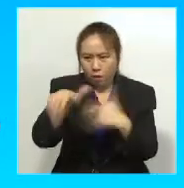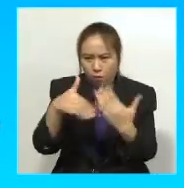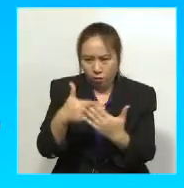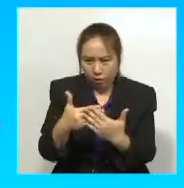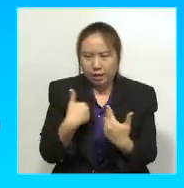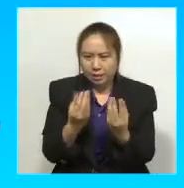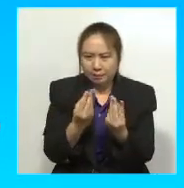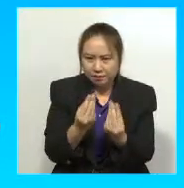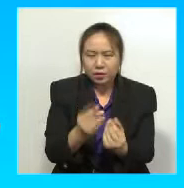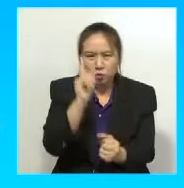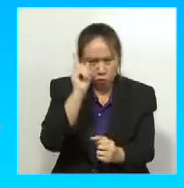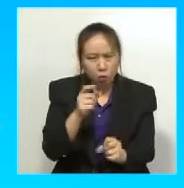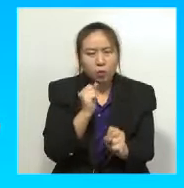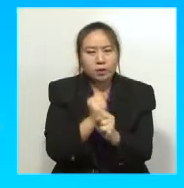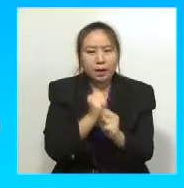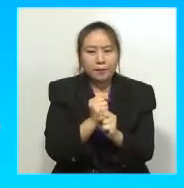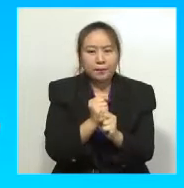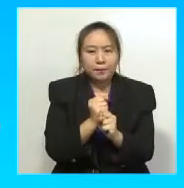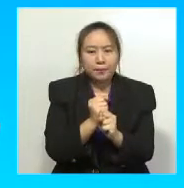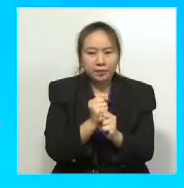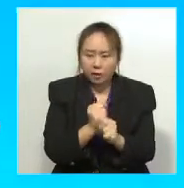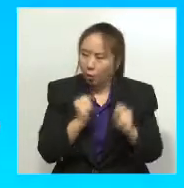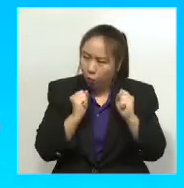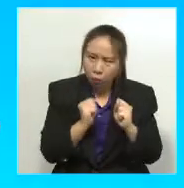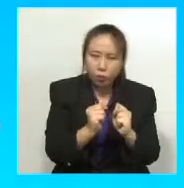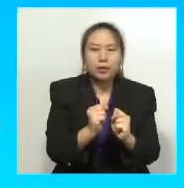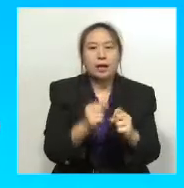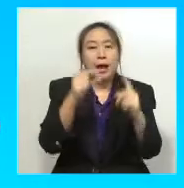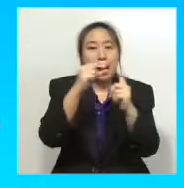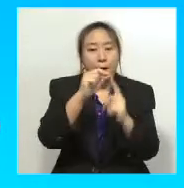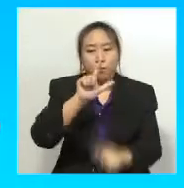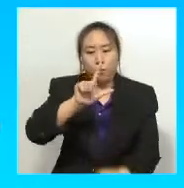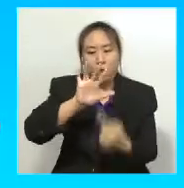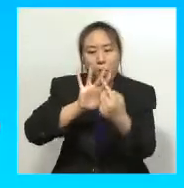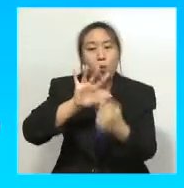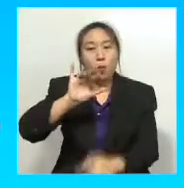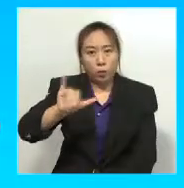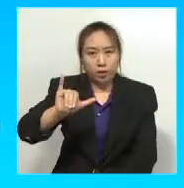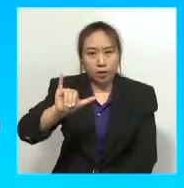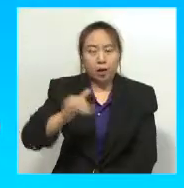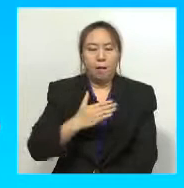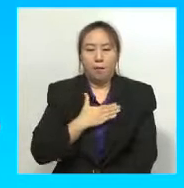ได้ยังไงก็ต้องใช้คำว่าลุยกันไปนะผมก็มีหน้า